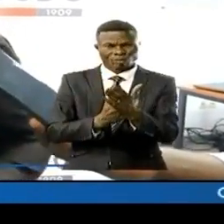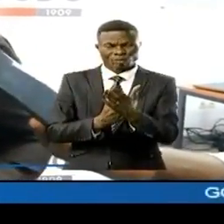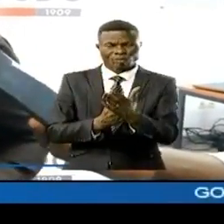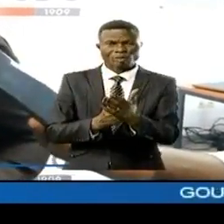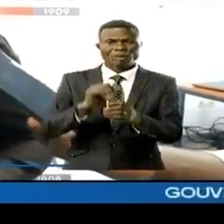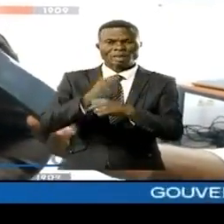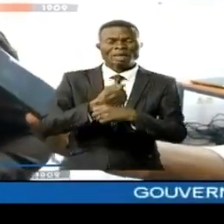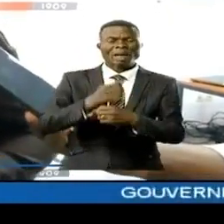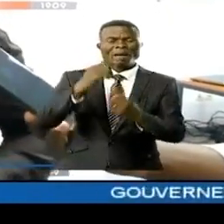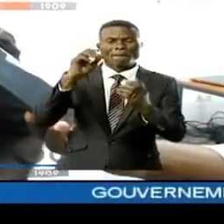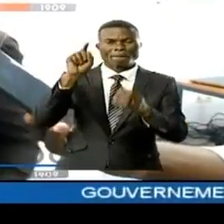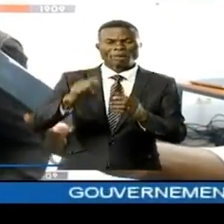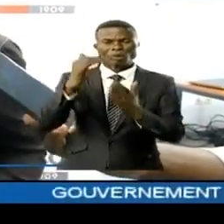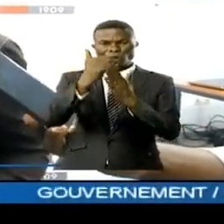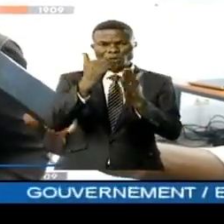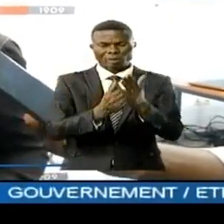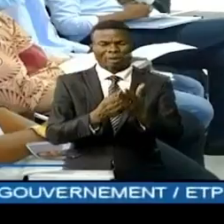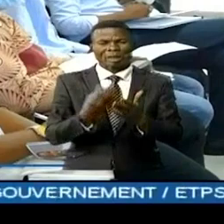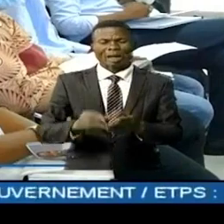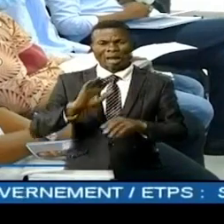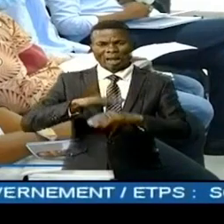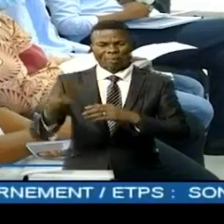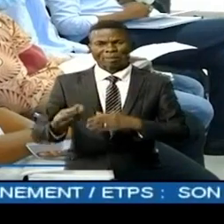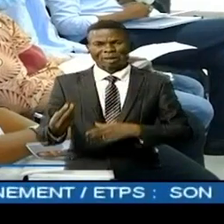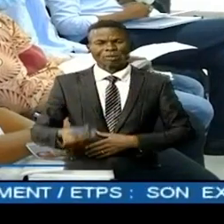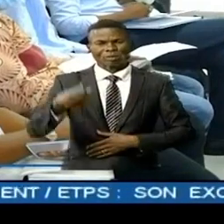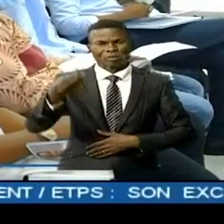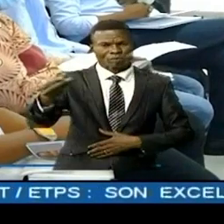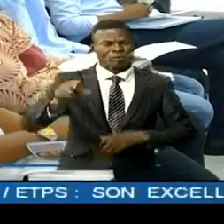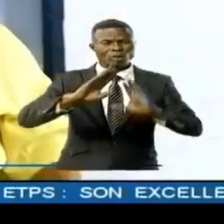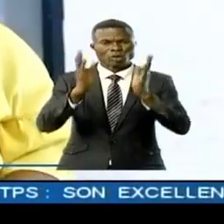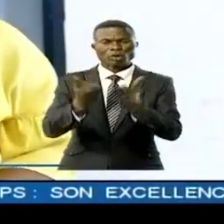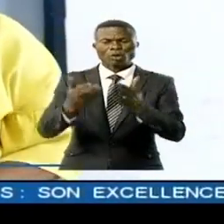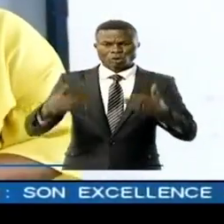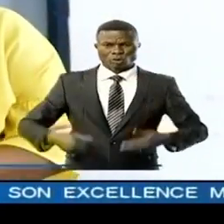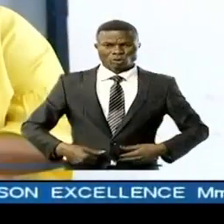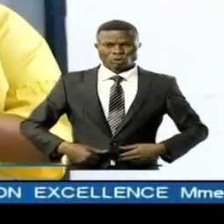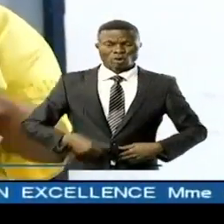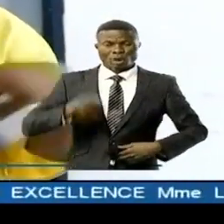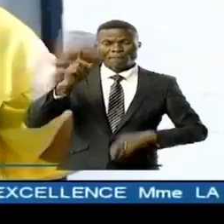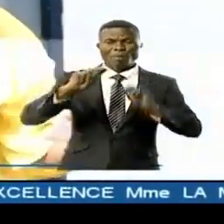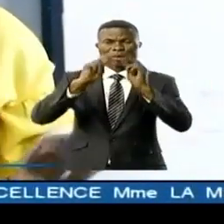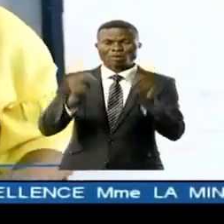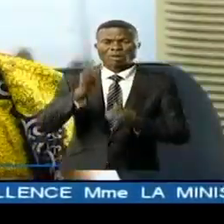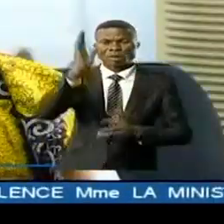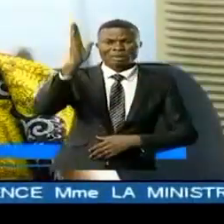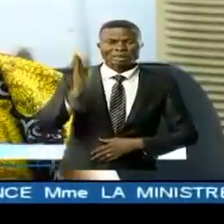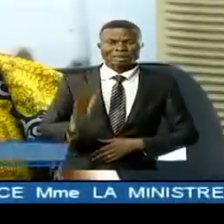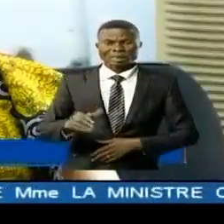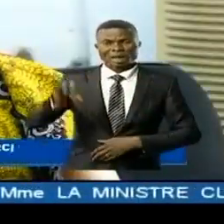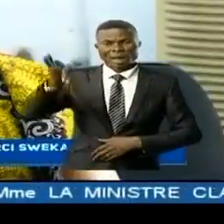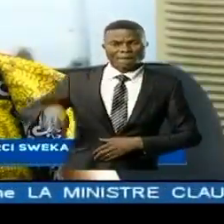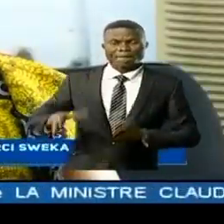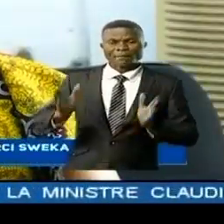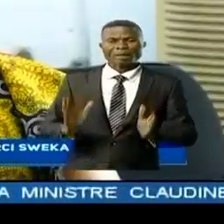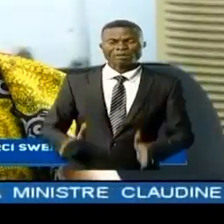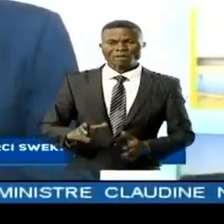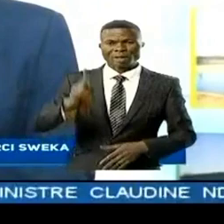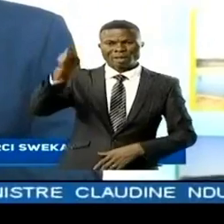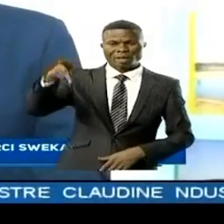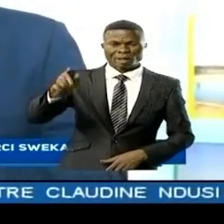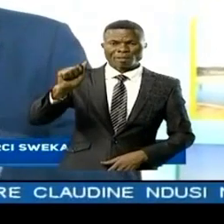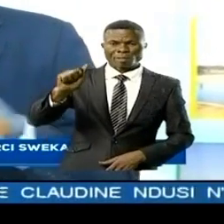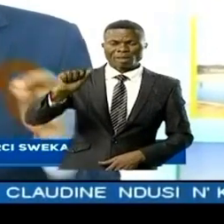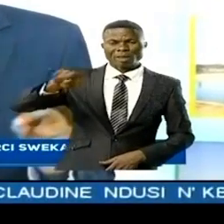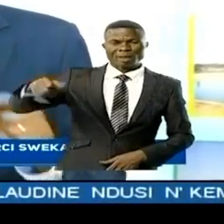du besoin et le financement tous ces jeunes font partie de la première vague de 500 bénéficiaires du pendjab ils ont des